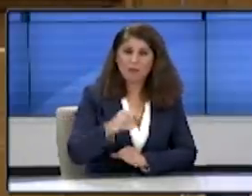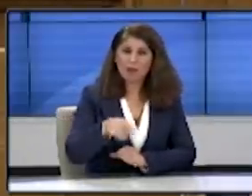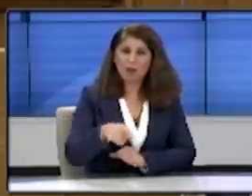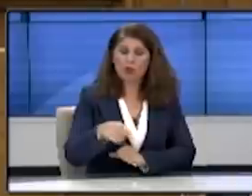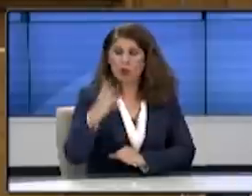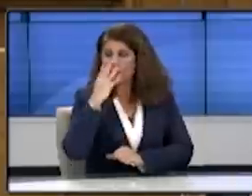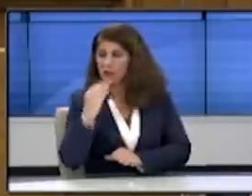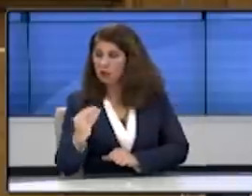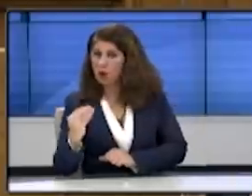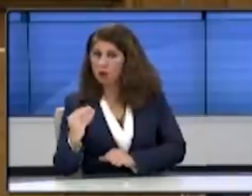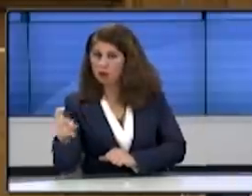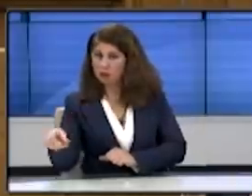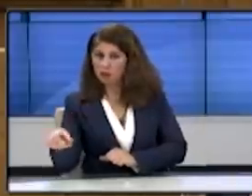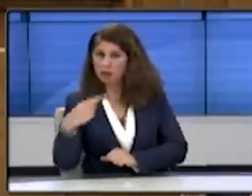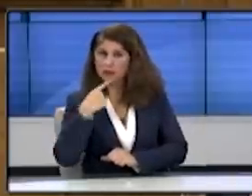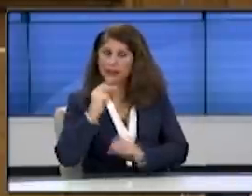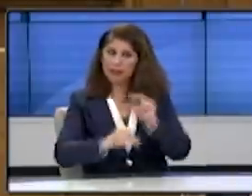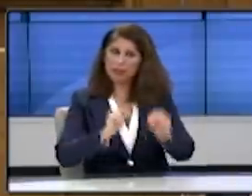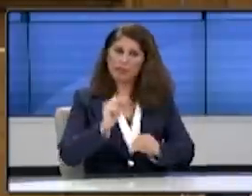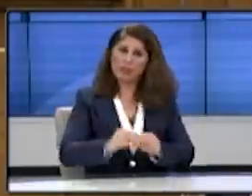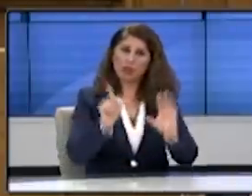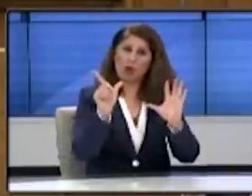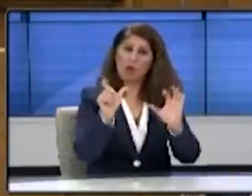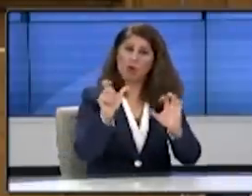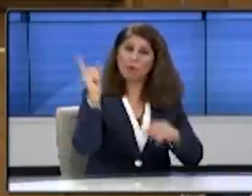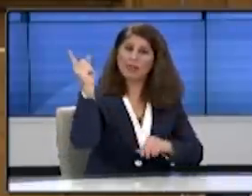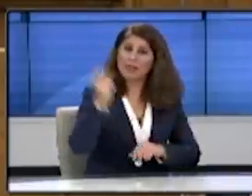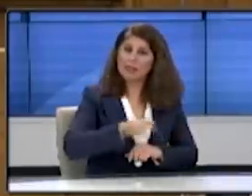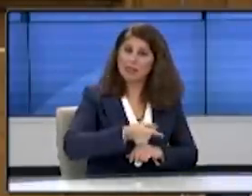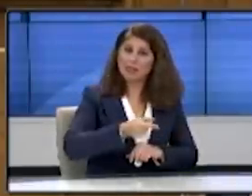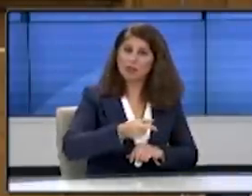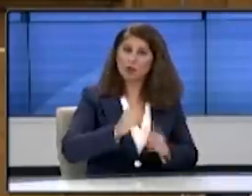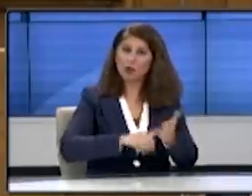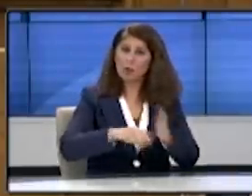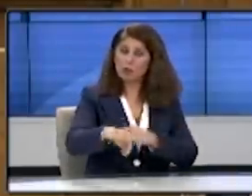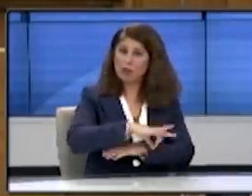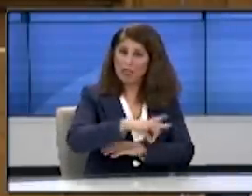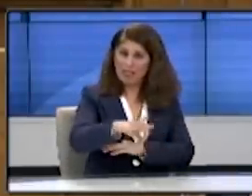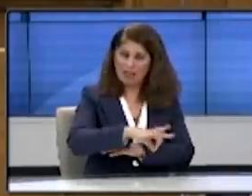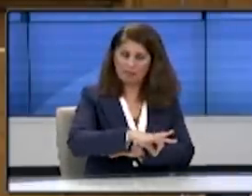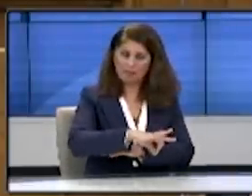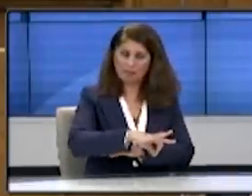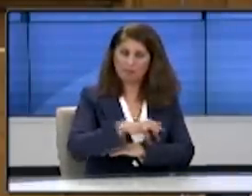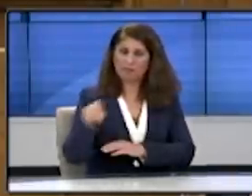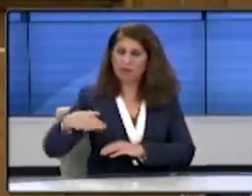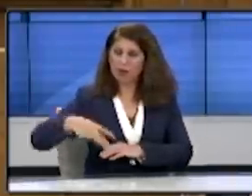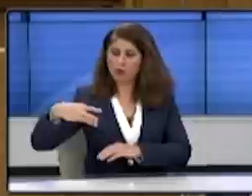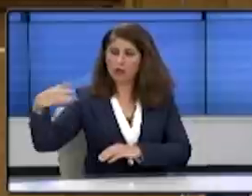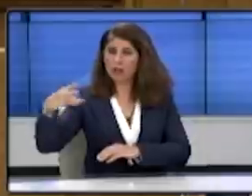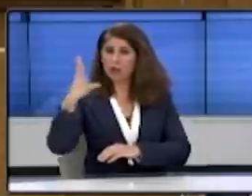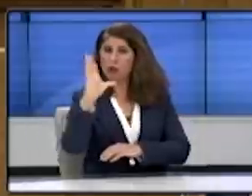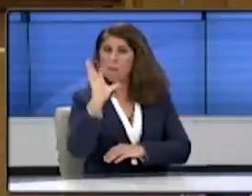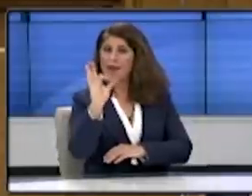το ΜΕΝ ΠΑΣΟ ΚΙΝΑΛ να έχει ψηφίσει το 70% των νομοσχεδίων σας και ο ΣΥΡΙΖΑ